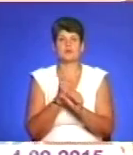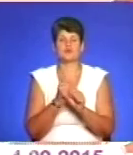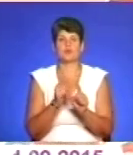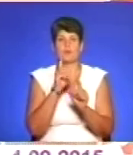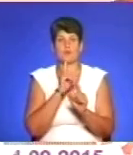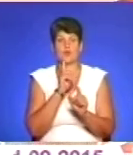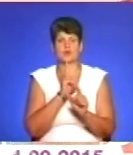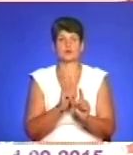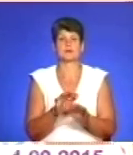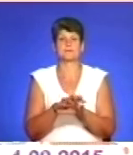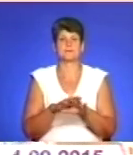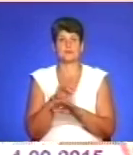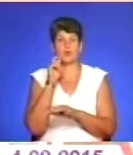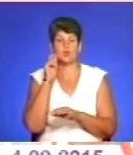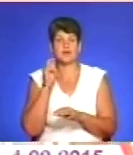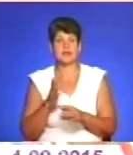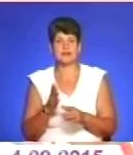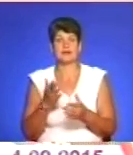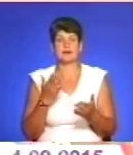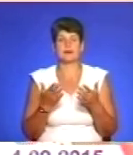ринку України. Однак